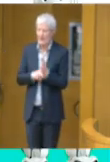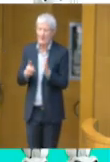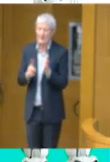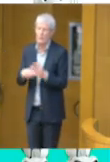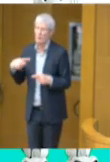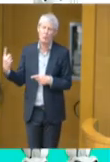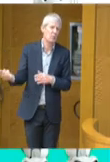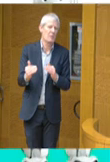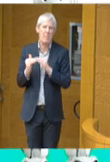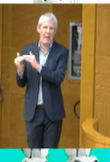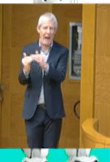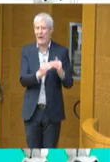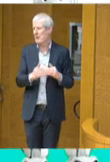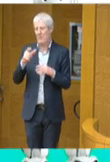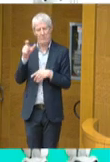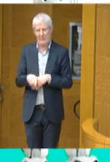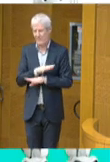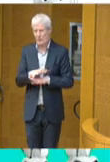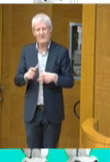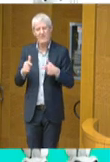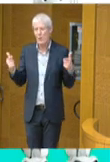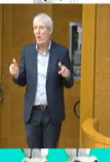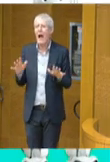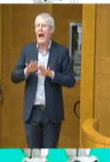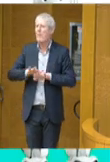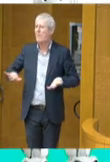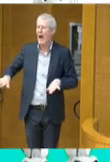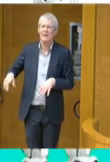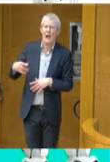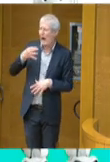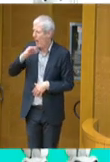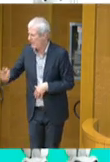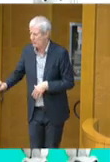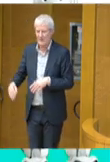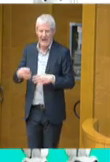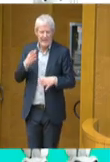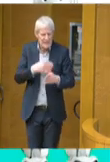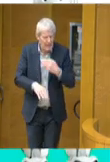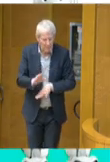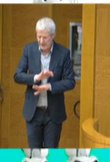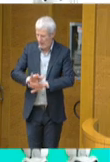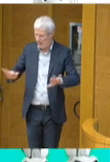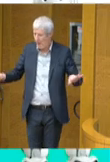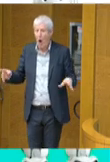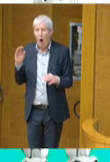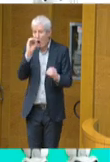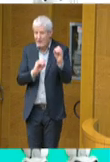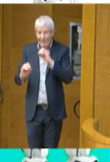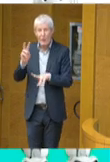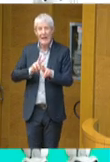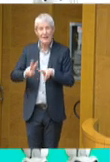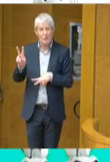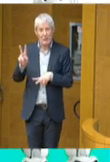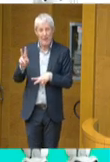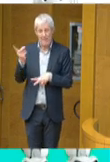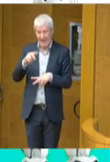alle opportunità di apprendimento e sviluppo, indipendentemente dalle loro capacità o disabilità. L'Osservatorio